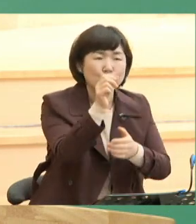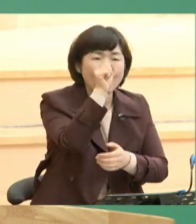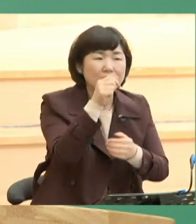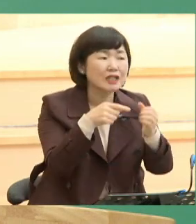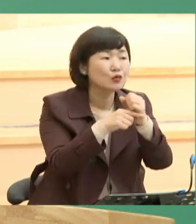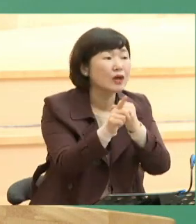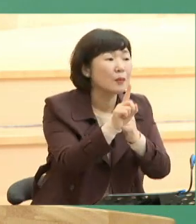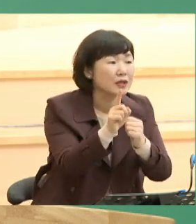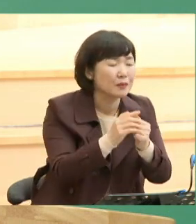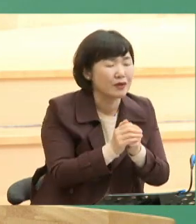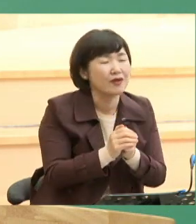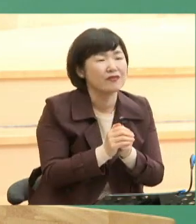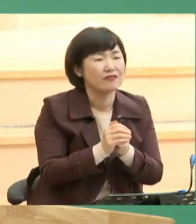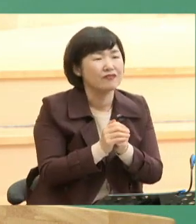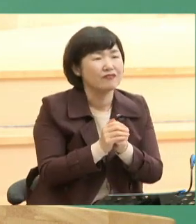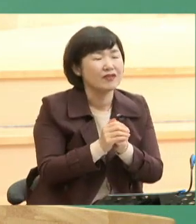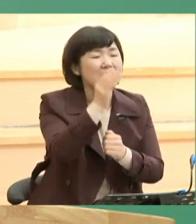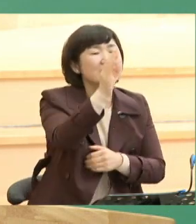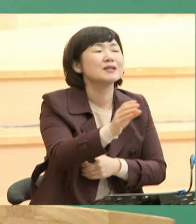그게 십자가 아니까